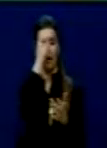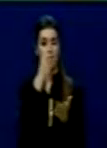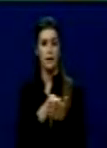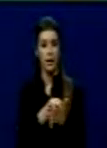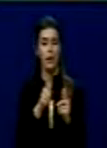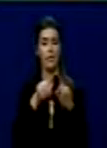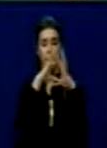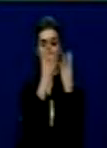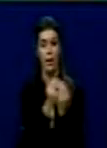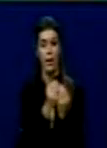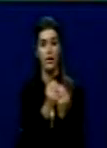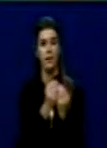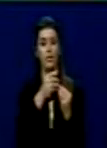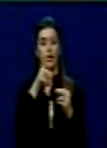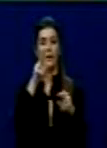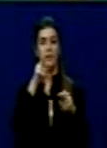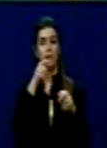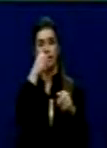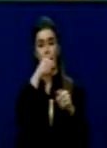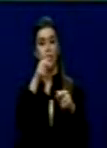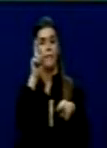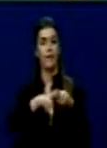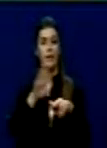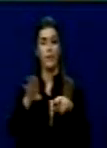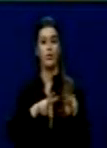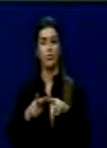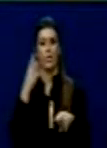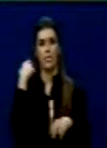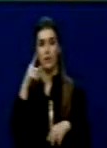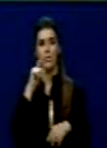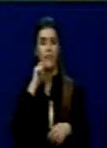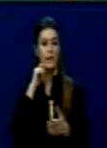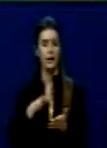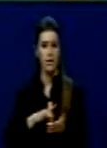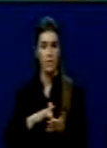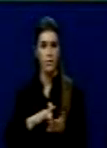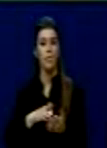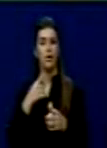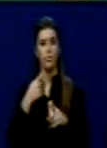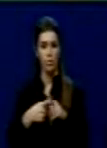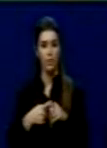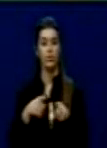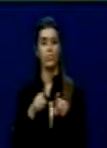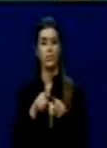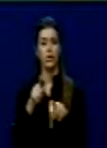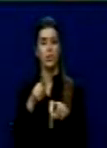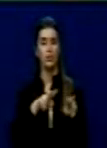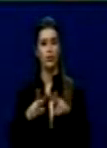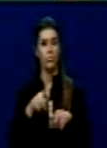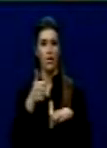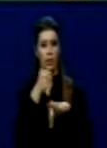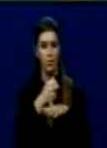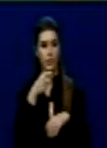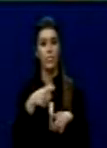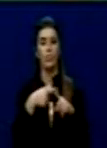në përpikmëri, po të përmbarohet vendimi i gjykatës komunale të Ferizajit, i mbështetur edhe nga Gjykata Supreme, edhe pastaj